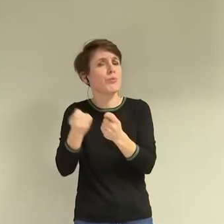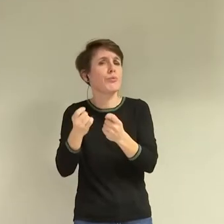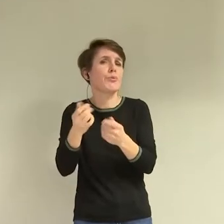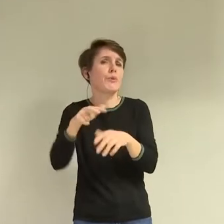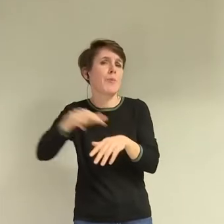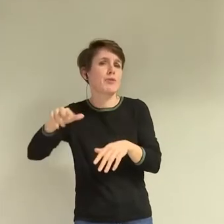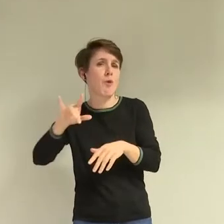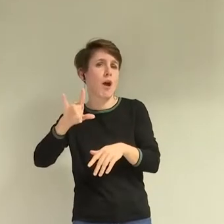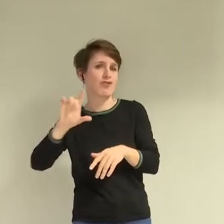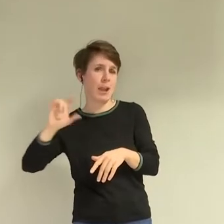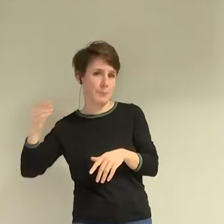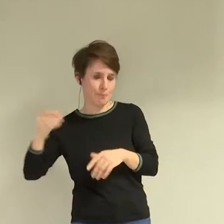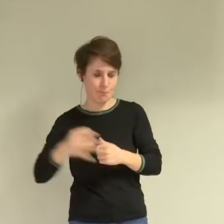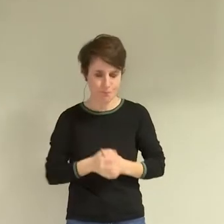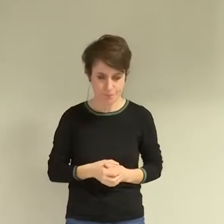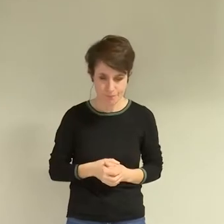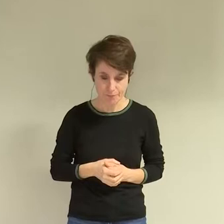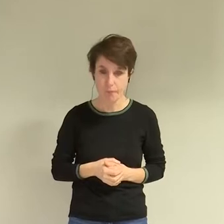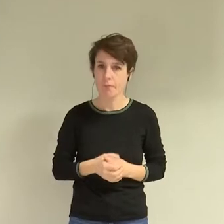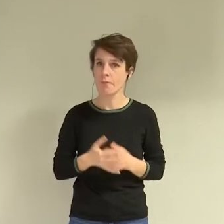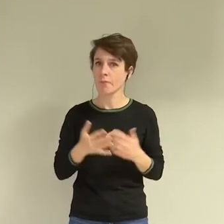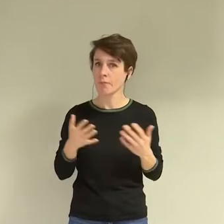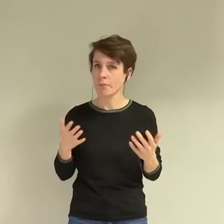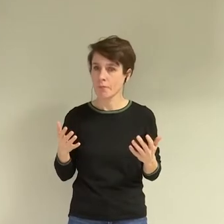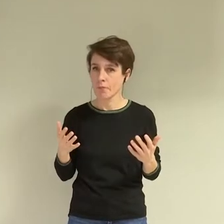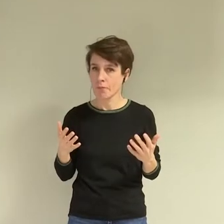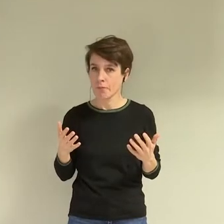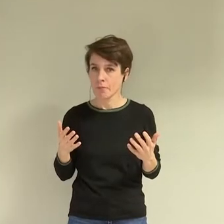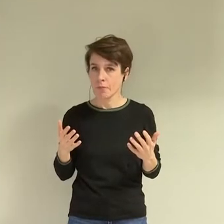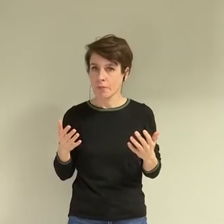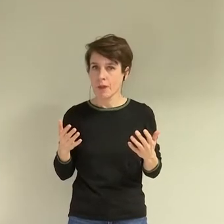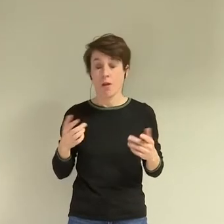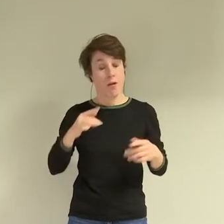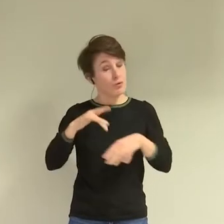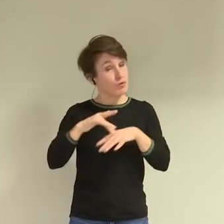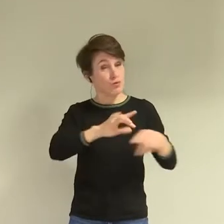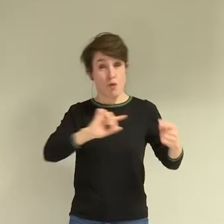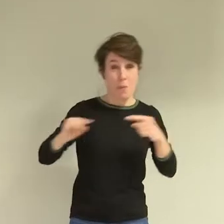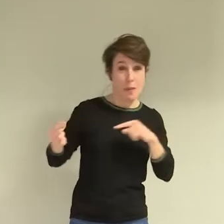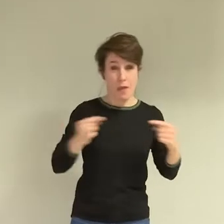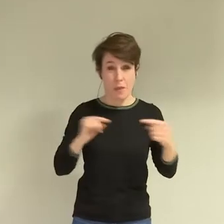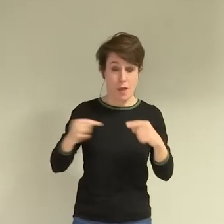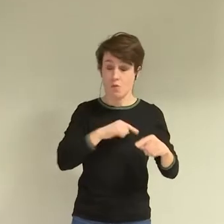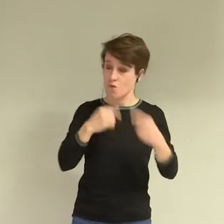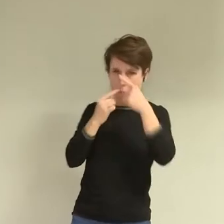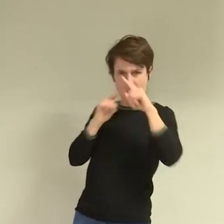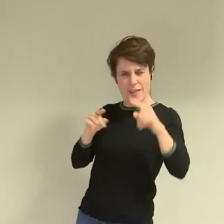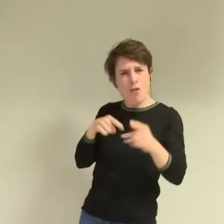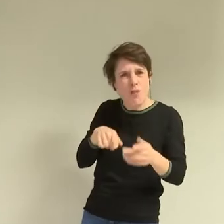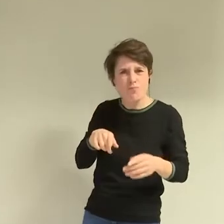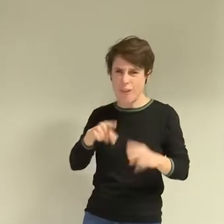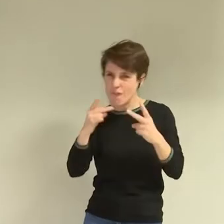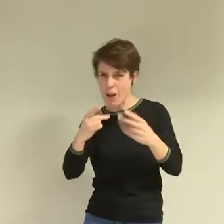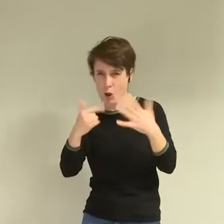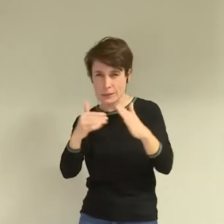je ne reviendrai pas ici sur les débats ayant entouré la sincérité de l'inscription de cette russe est au sein du budget 2022 et son impact sur